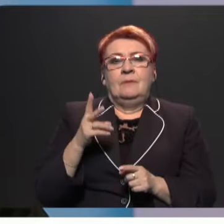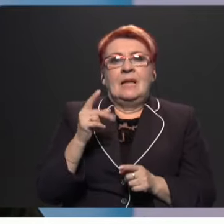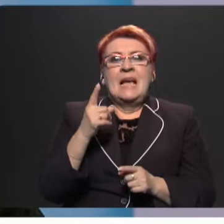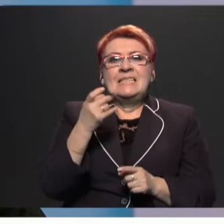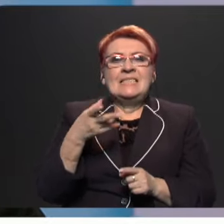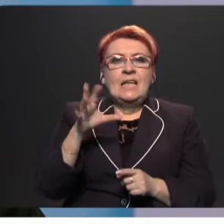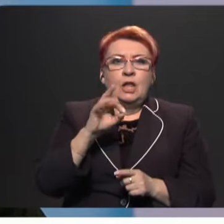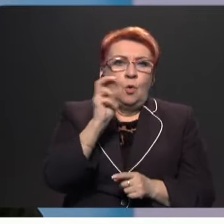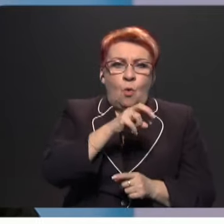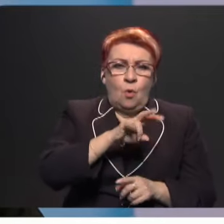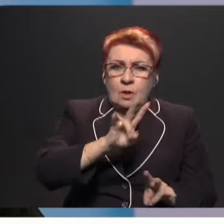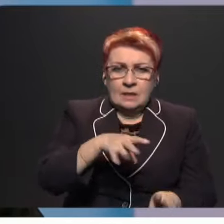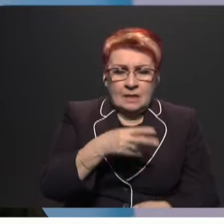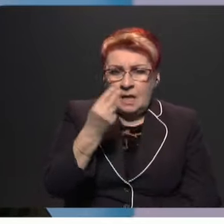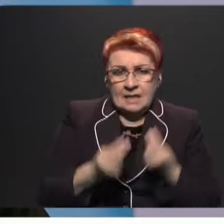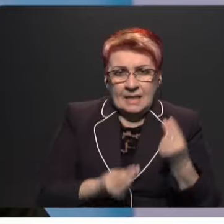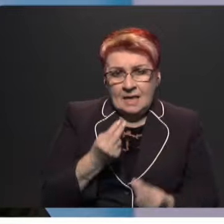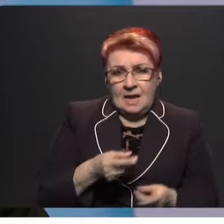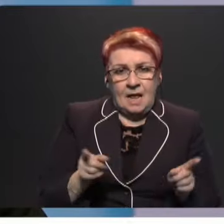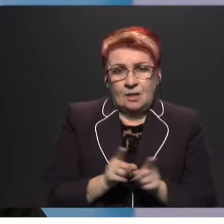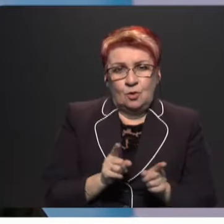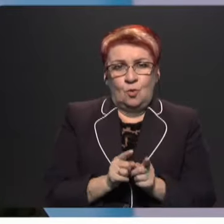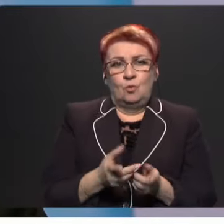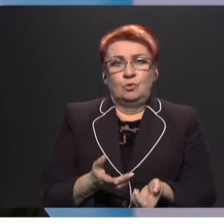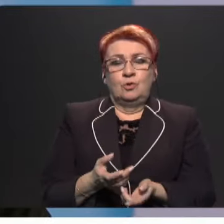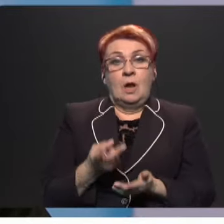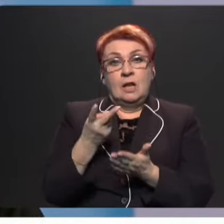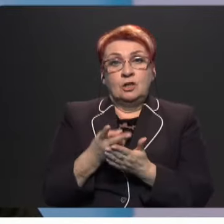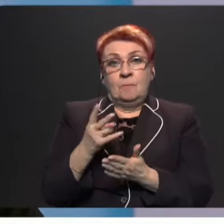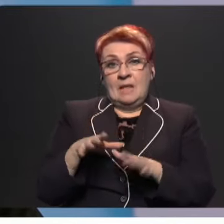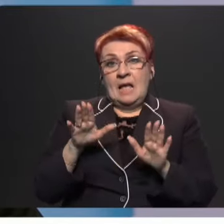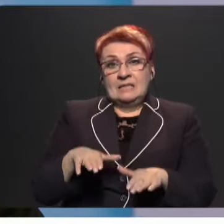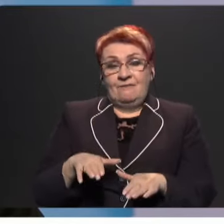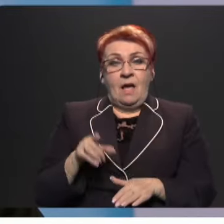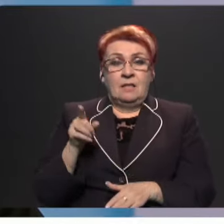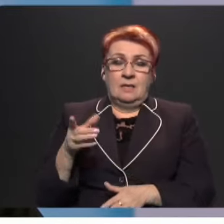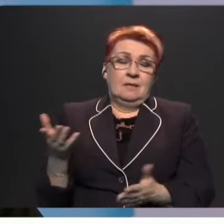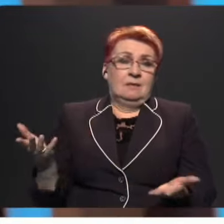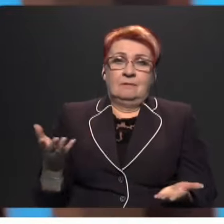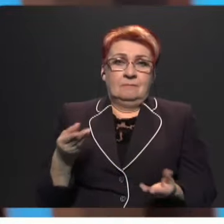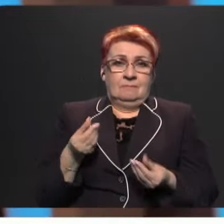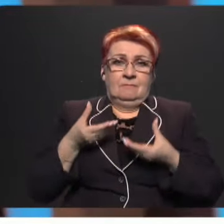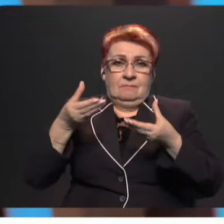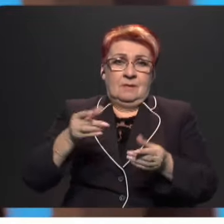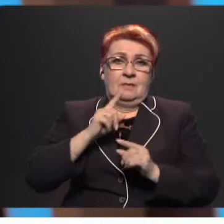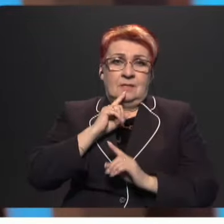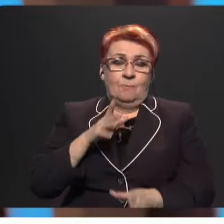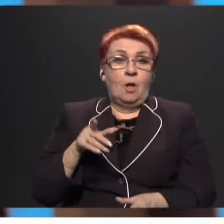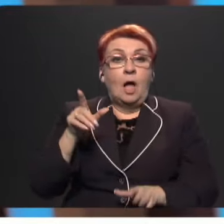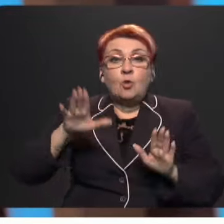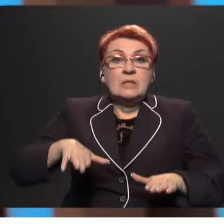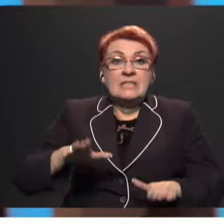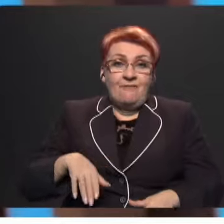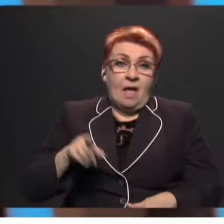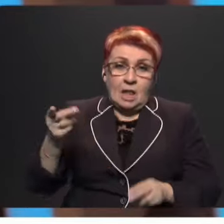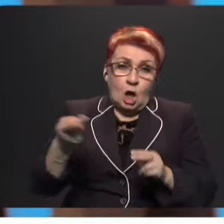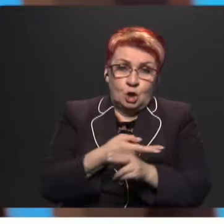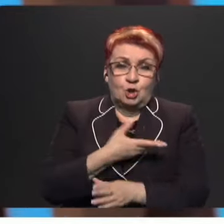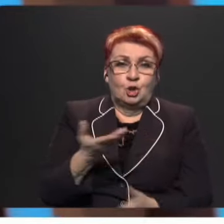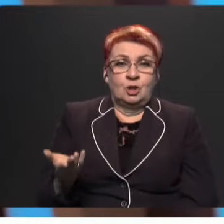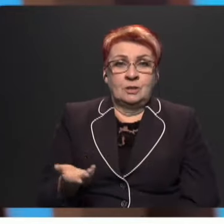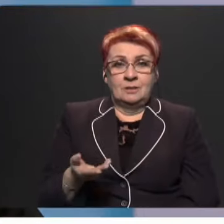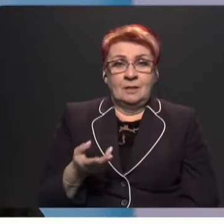всем том, что принесет тебе лежачему на диване большой доход. Спасибо большое. Иначе не будет дивана в конечном итоге, на